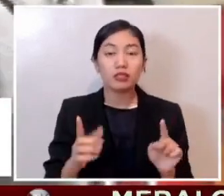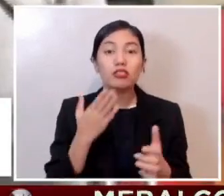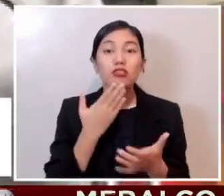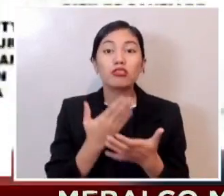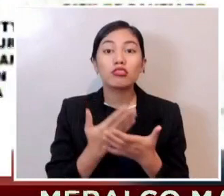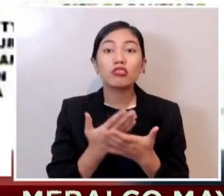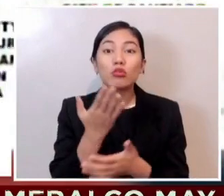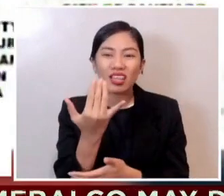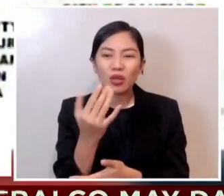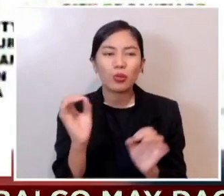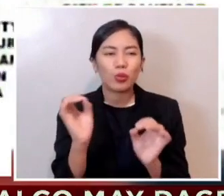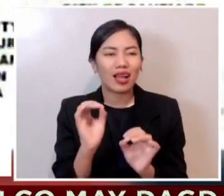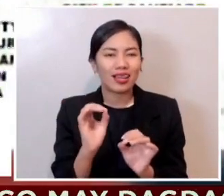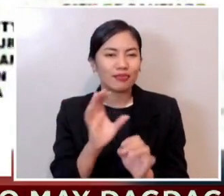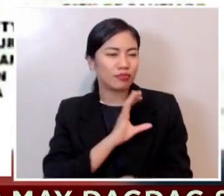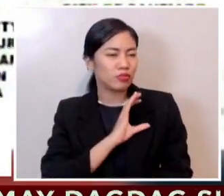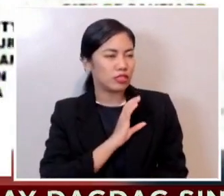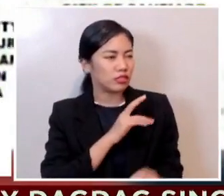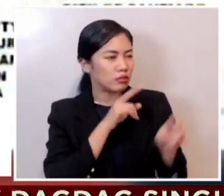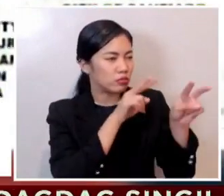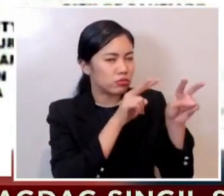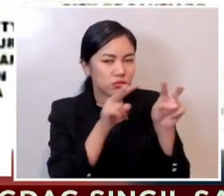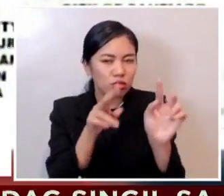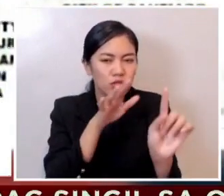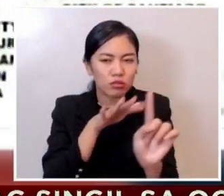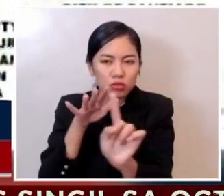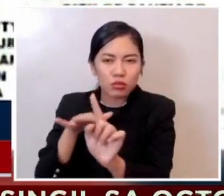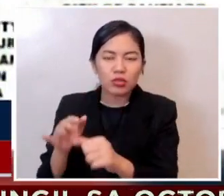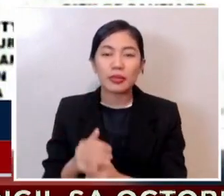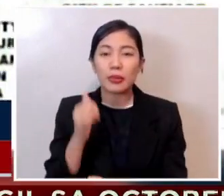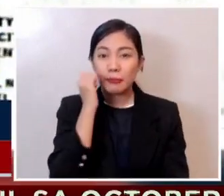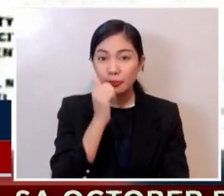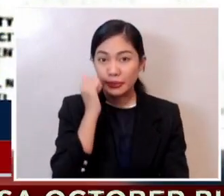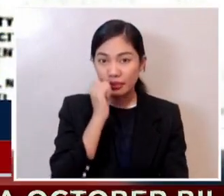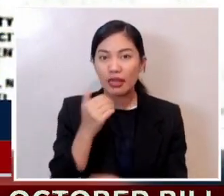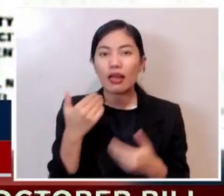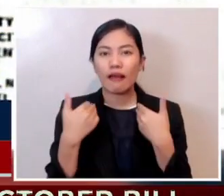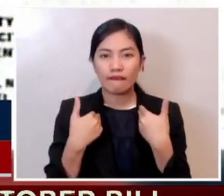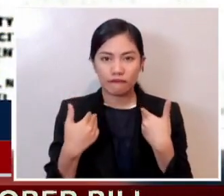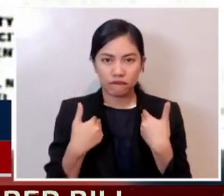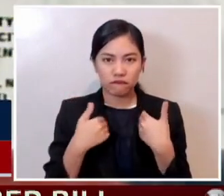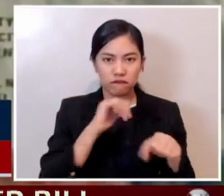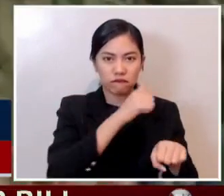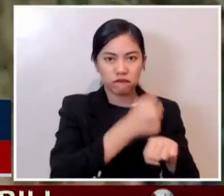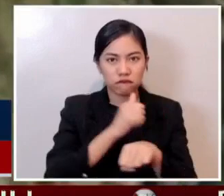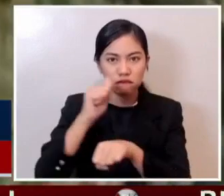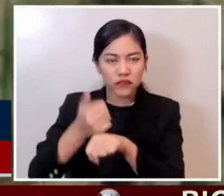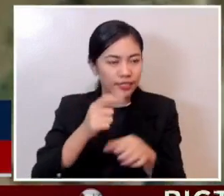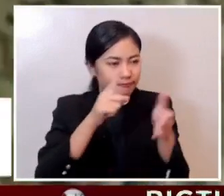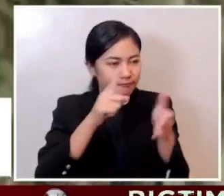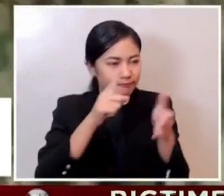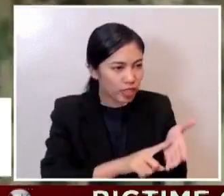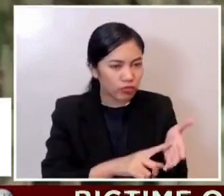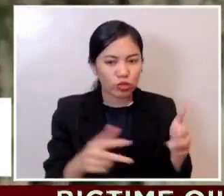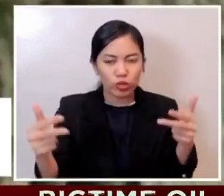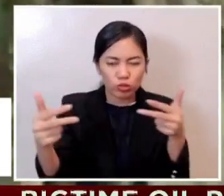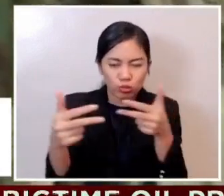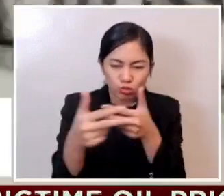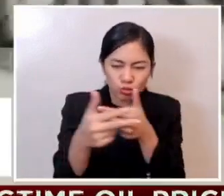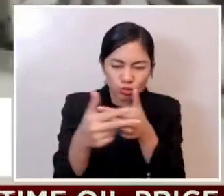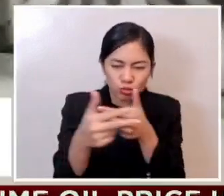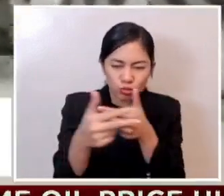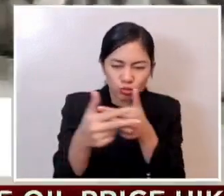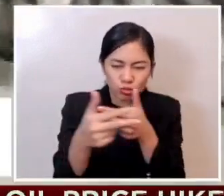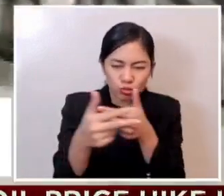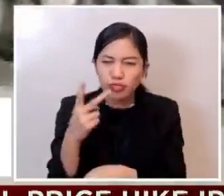bansa. Araw-araw po, meron po kaming mga checkpoint. And lalo na yung mga offline na po natin, titignan po